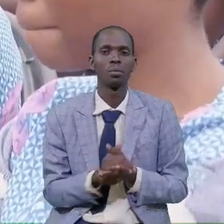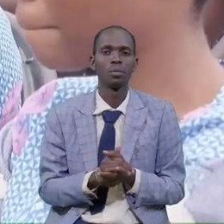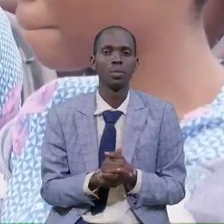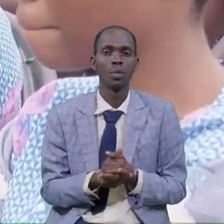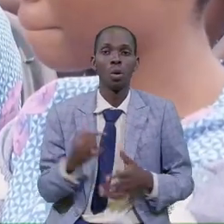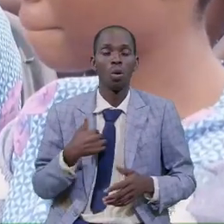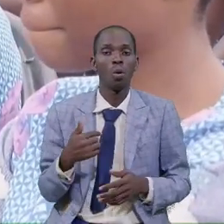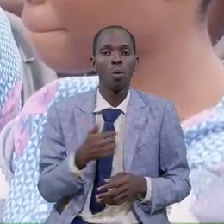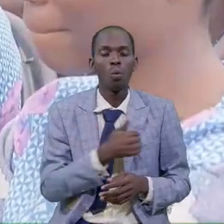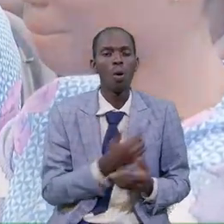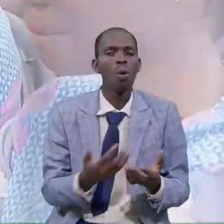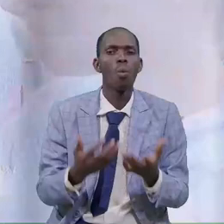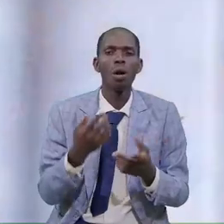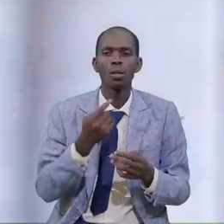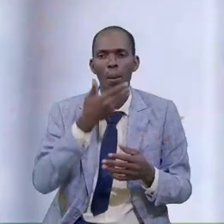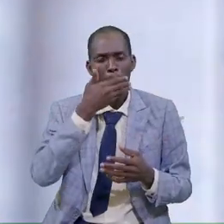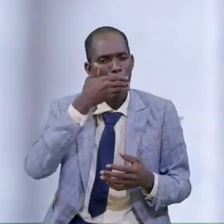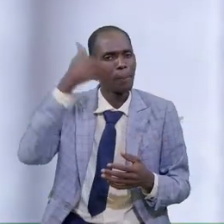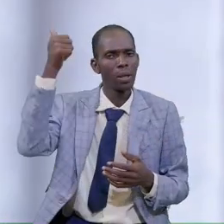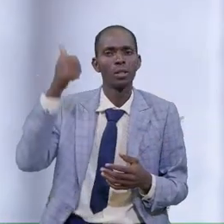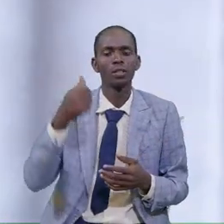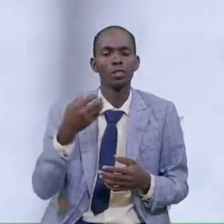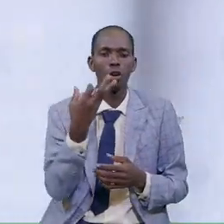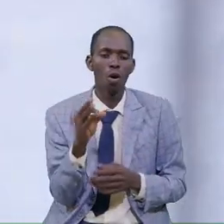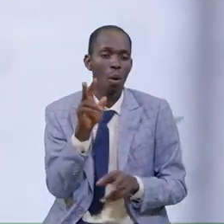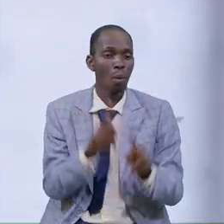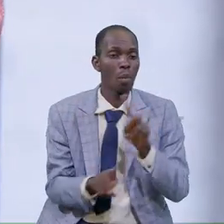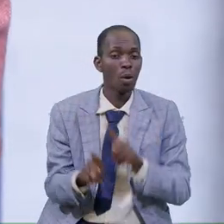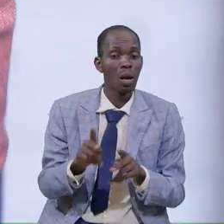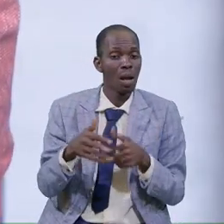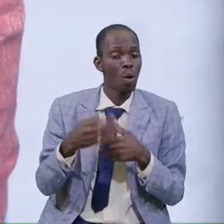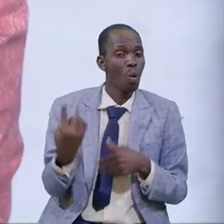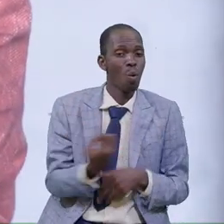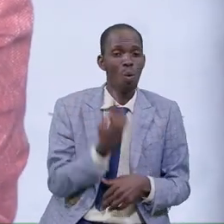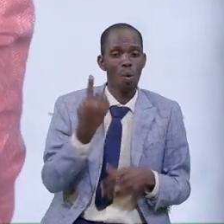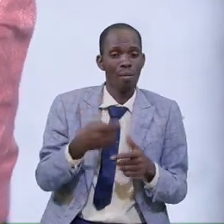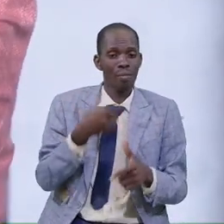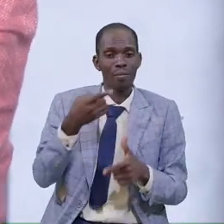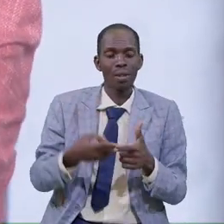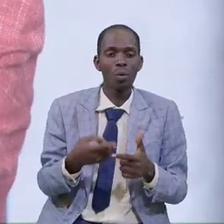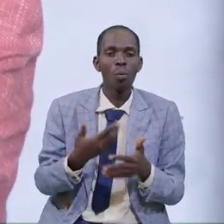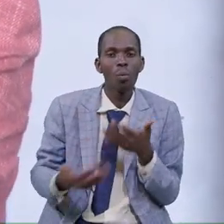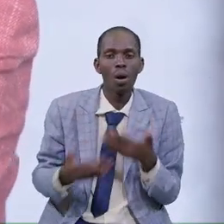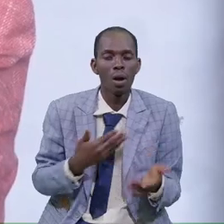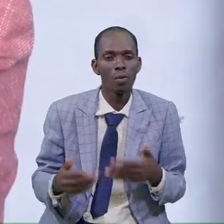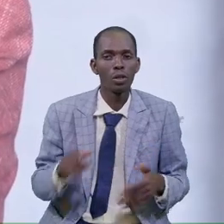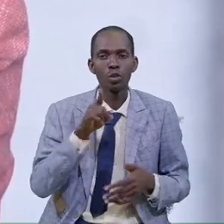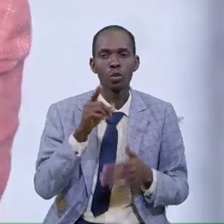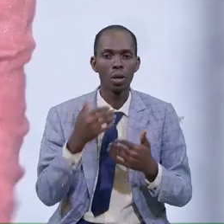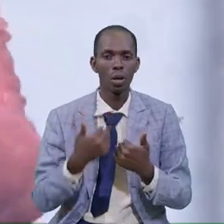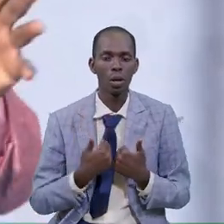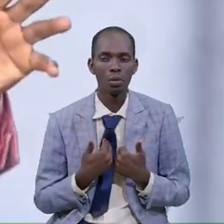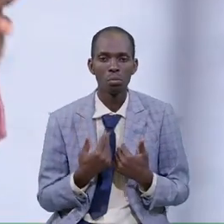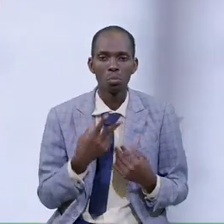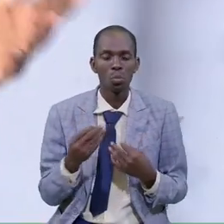Nous voulons le meilleur pour les gens. C'est alors tout ce que vous avez, toute la connaissance que